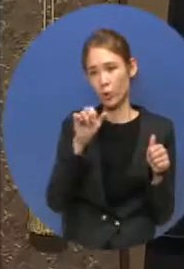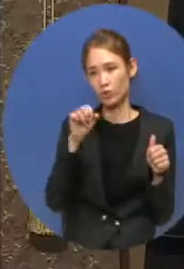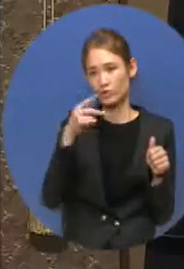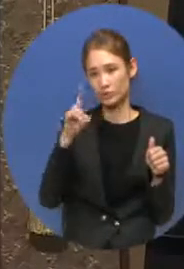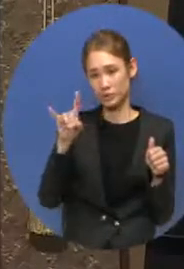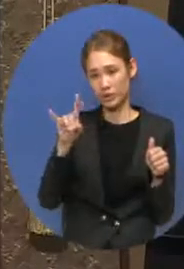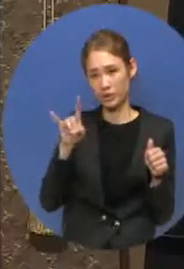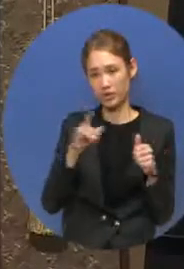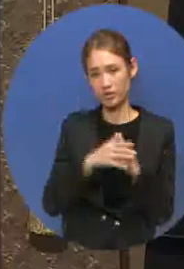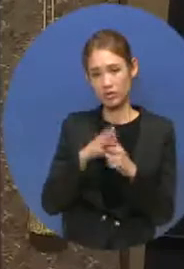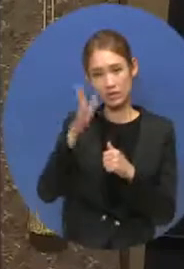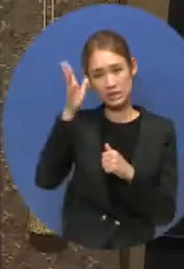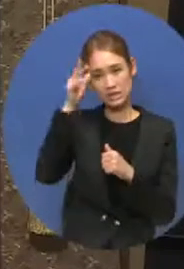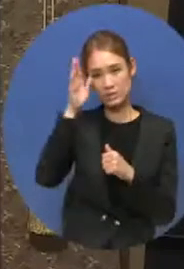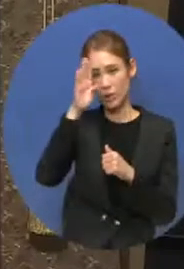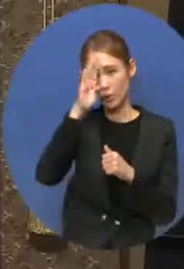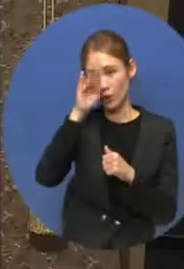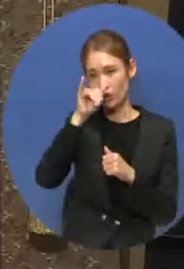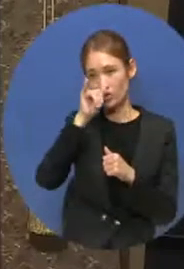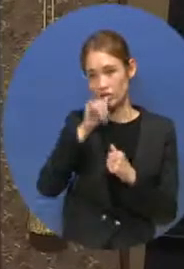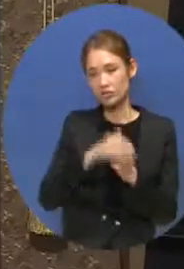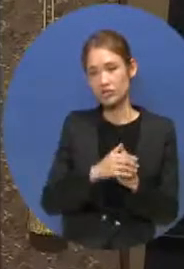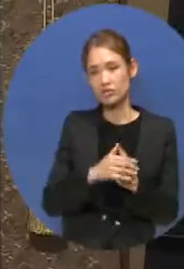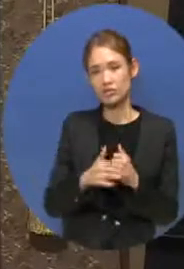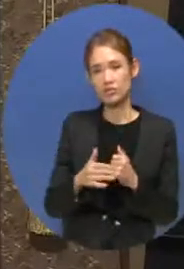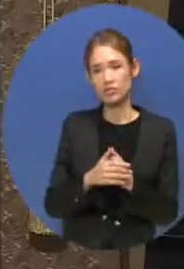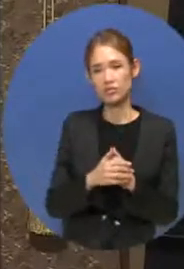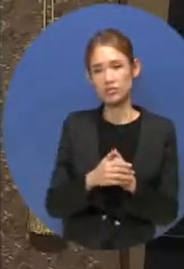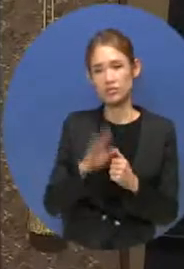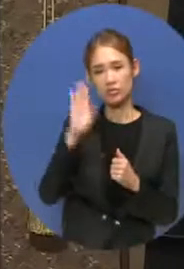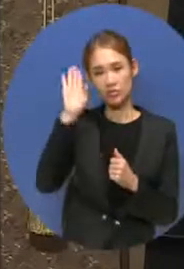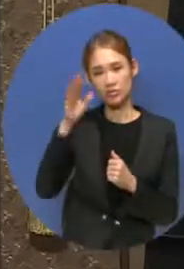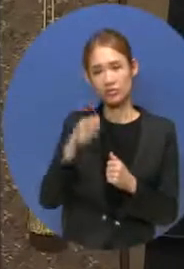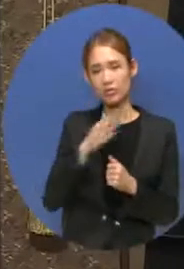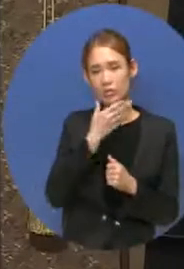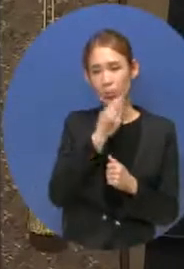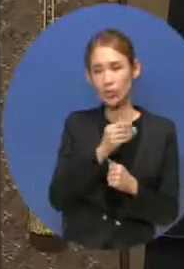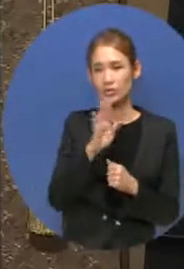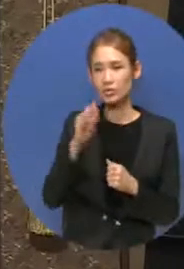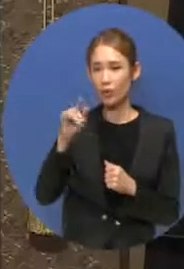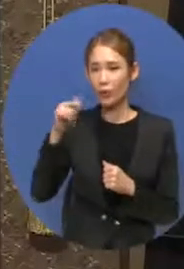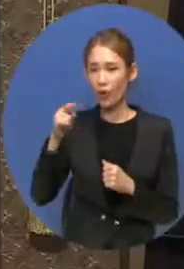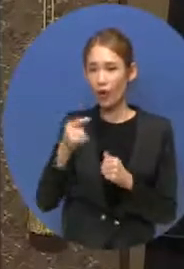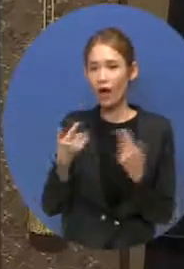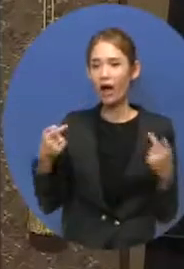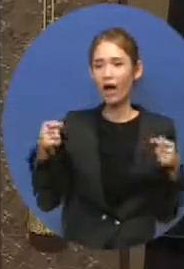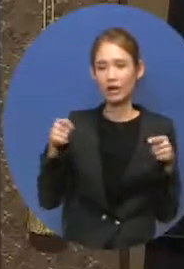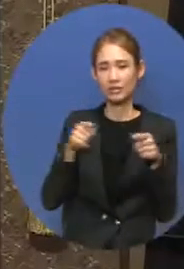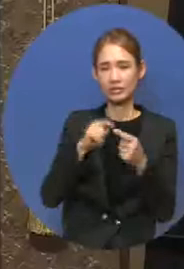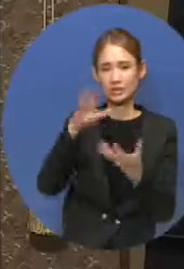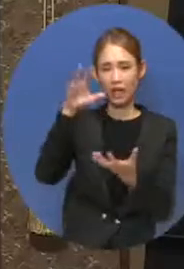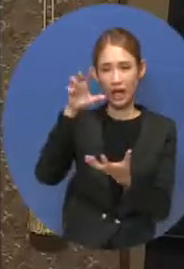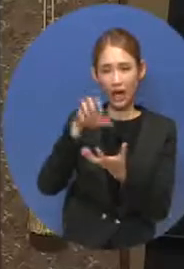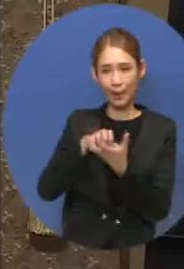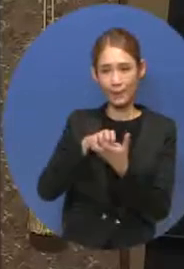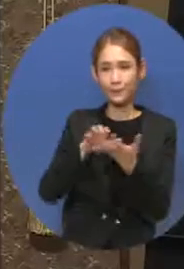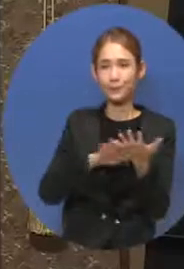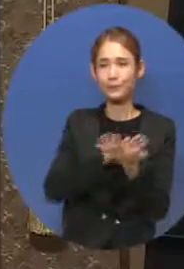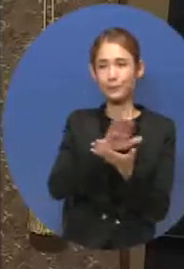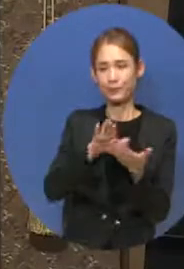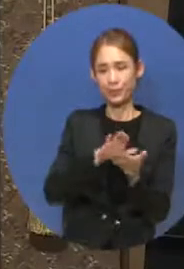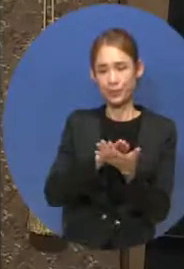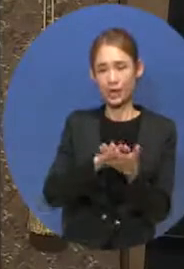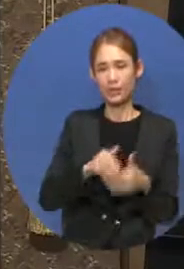50대이신데요. 치매를 같이 겪고 있어서 이제는 복지와 보건이 같이 결합돼야 되지 않을까